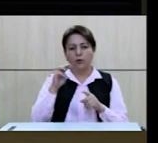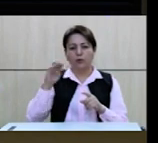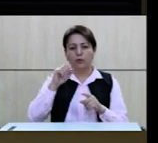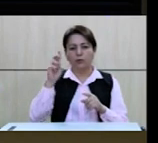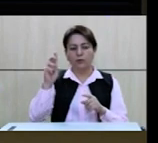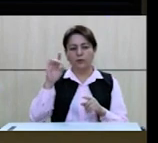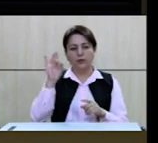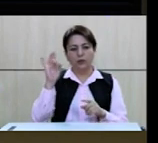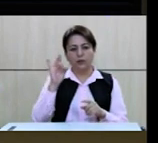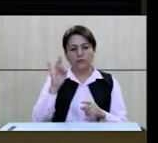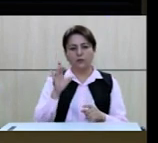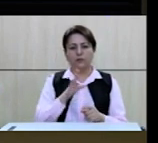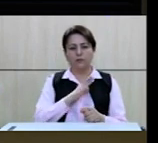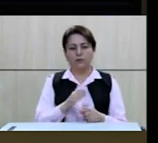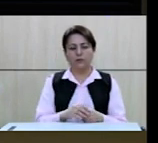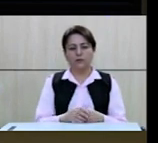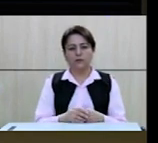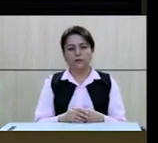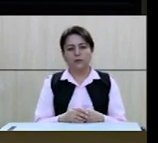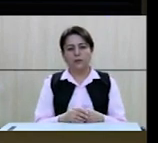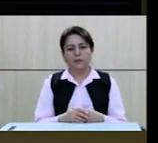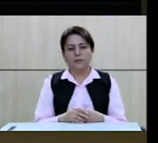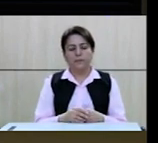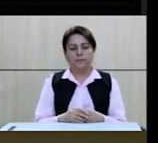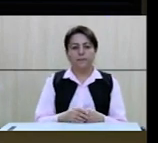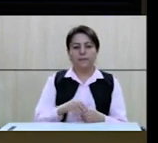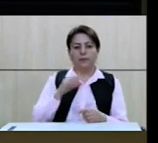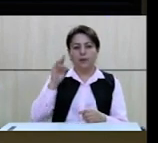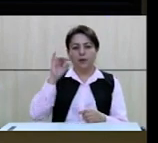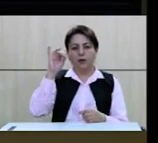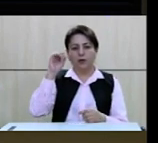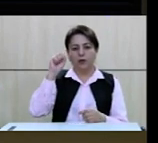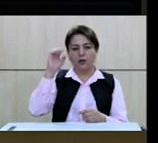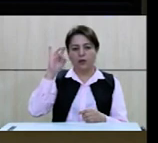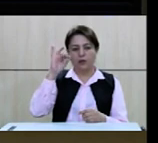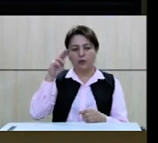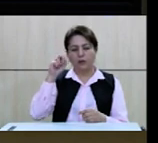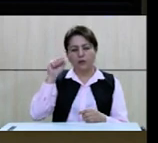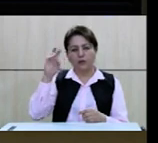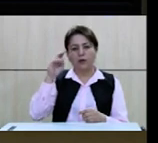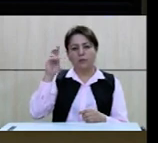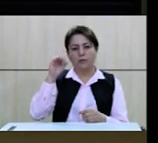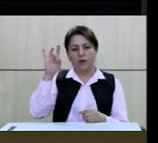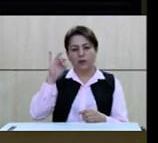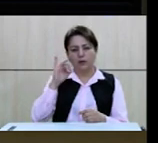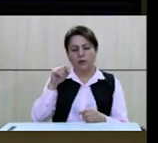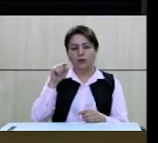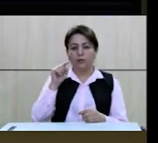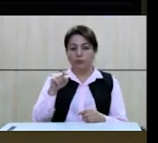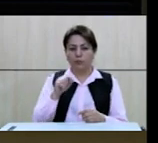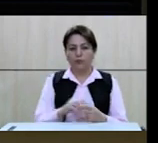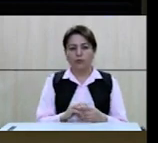tub ravishlar hisoblanadi. Naridan beri so'zi. Demak, bu